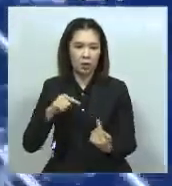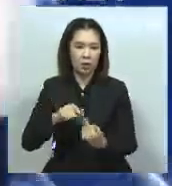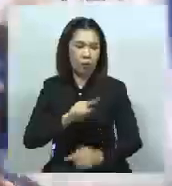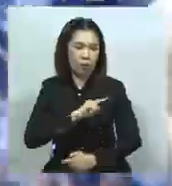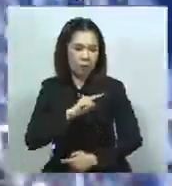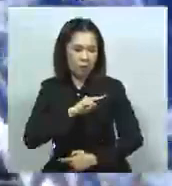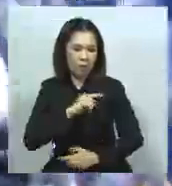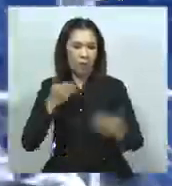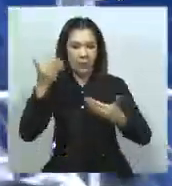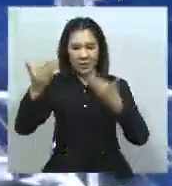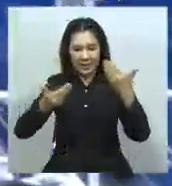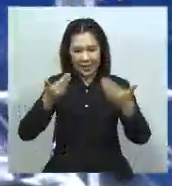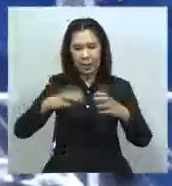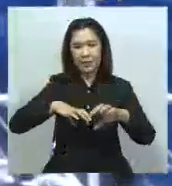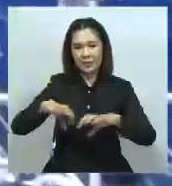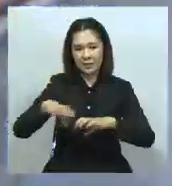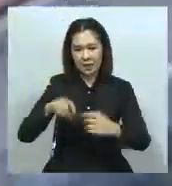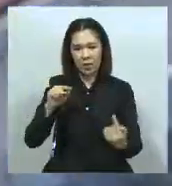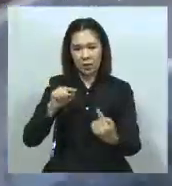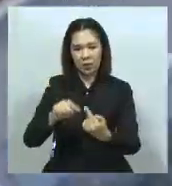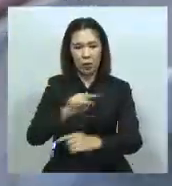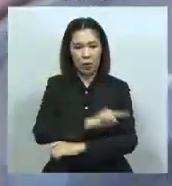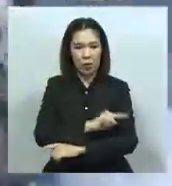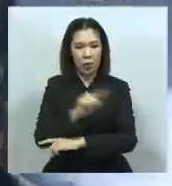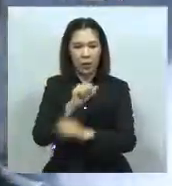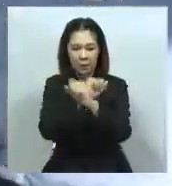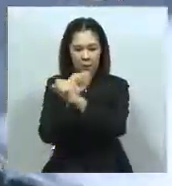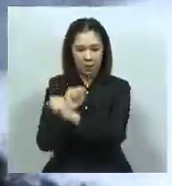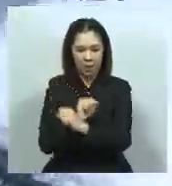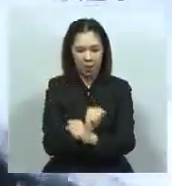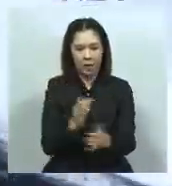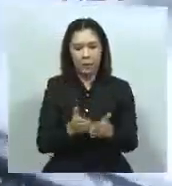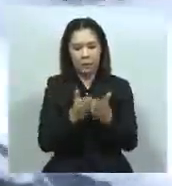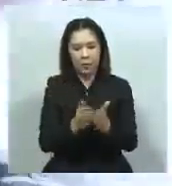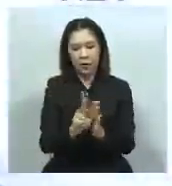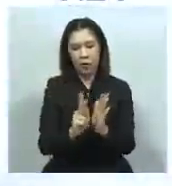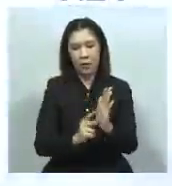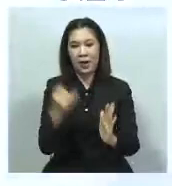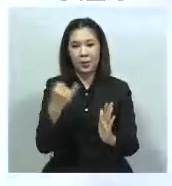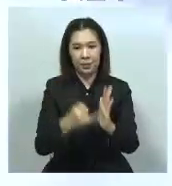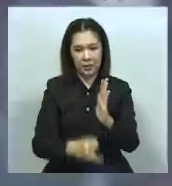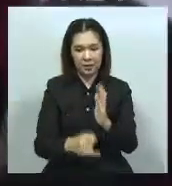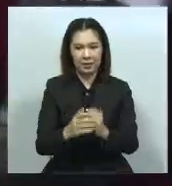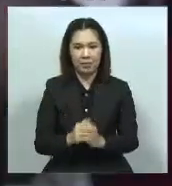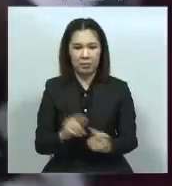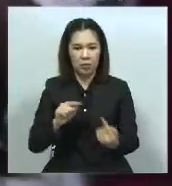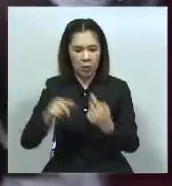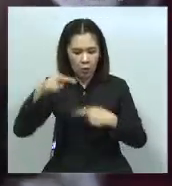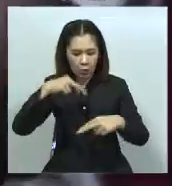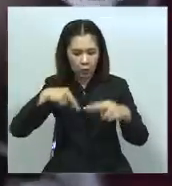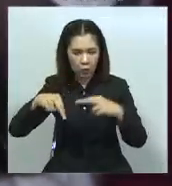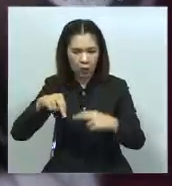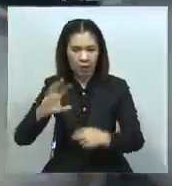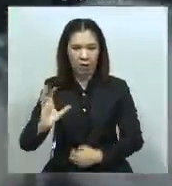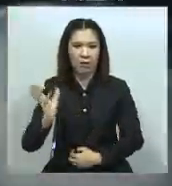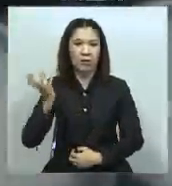จัดกิจกรรมนะครับแล้วก็สำหรับงานวันต่อต้านการทำประมงผิดกฎหมายขาดการรายงานและไร้การควบคุมสากลหรือว่